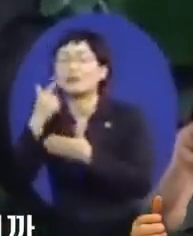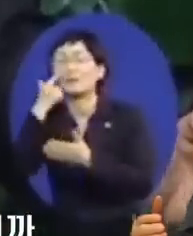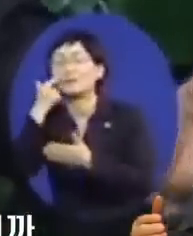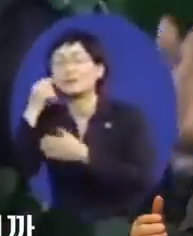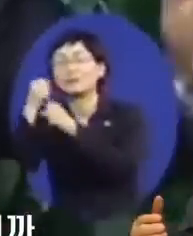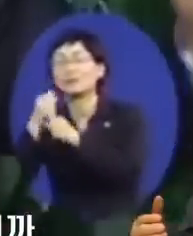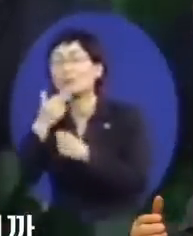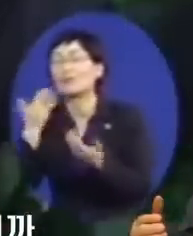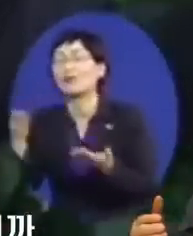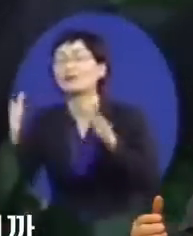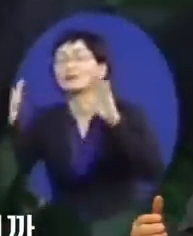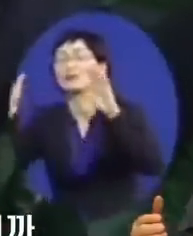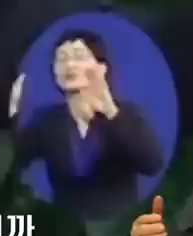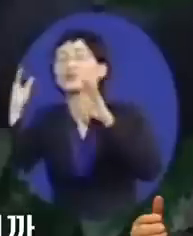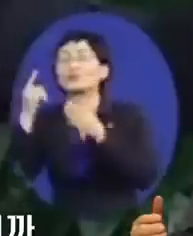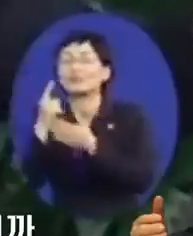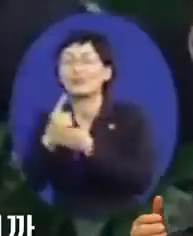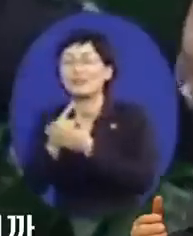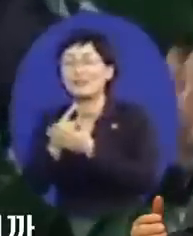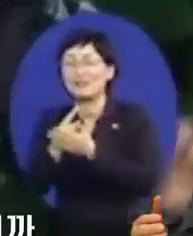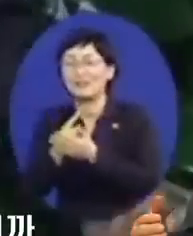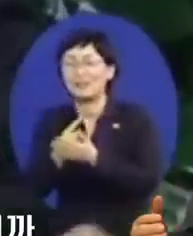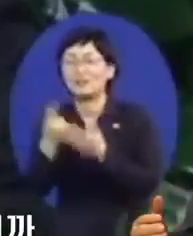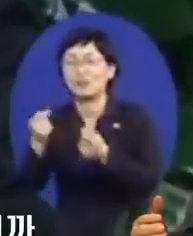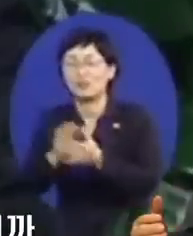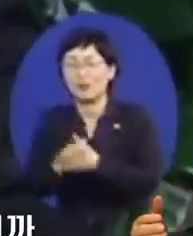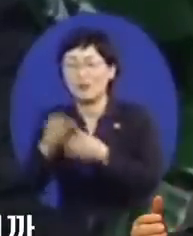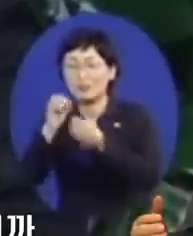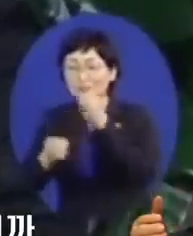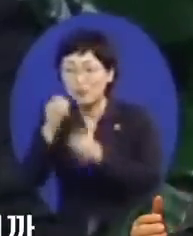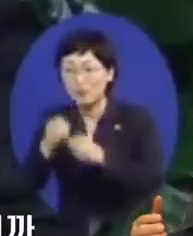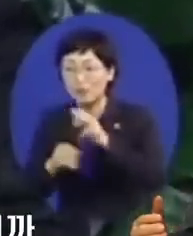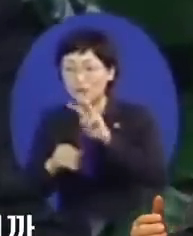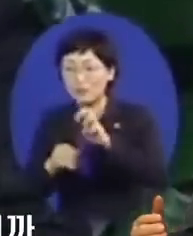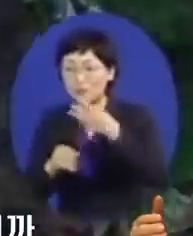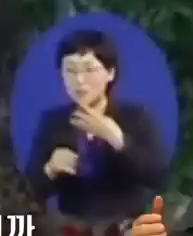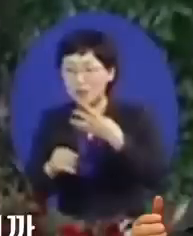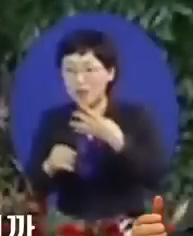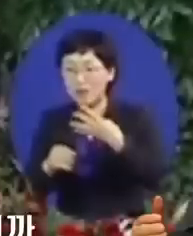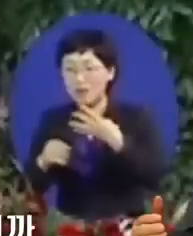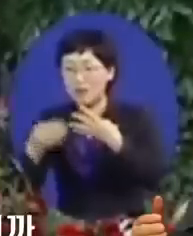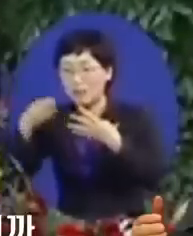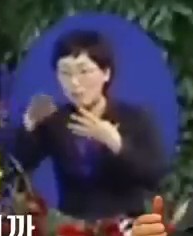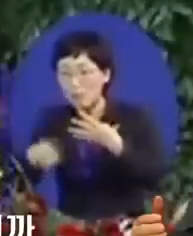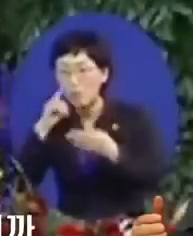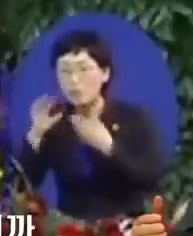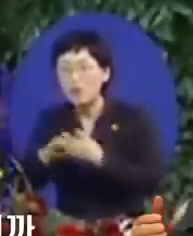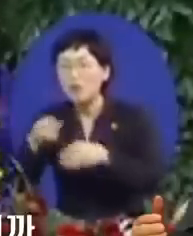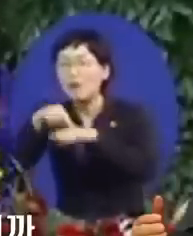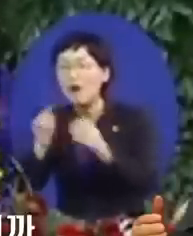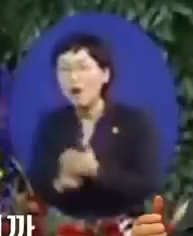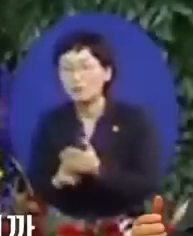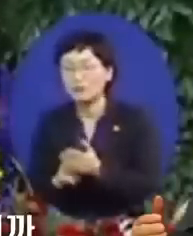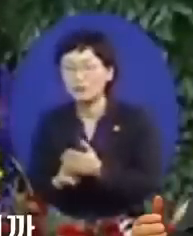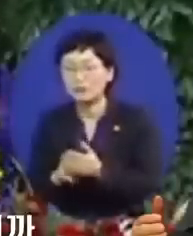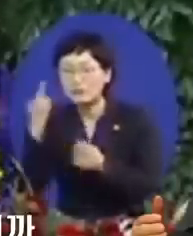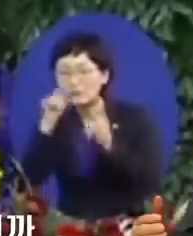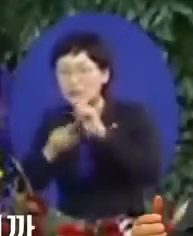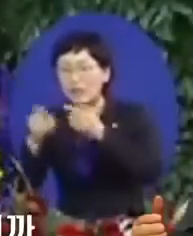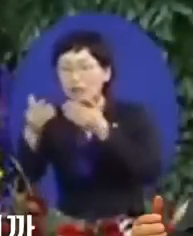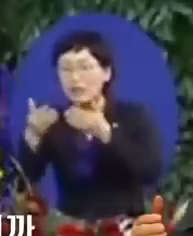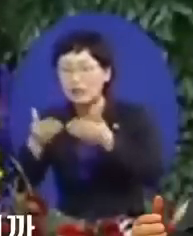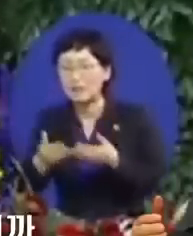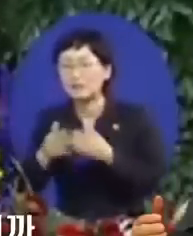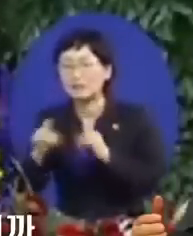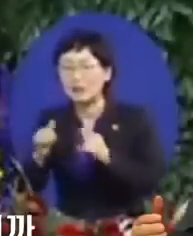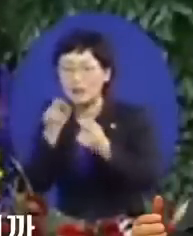옵니다. 손 뜯들어 버려야 되는 것입니다. 시편 34편 18절에 야훼는 마음이 상한 자를 가까이 하시고